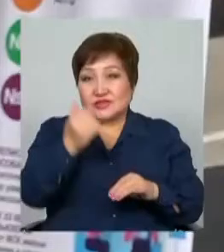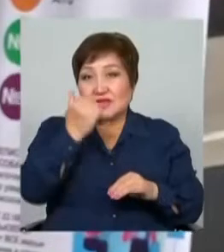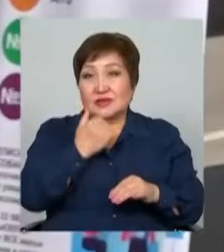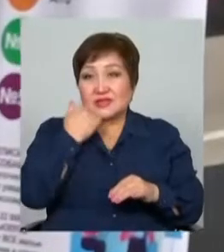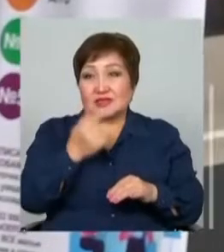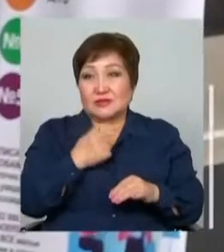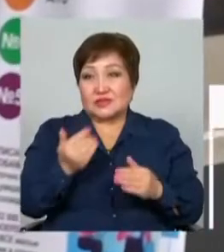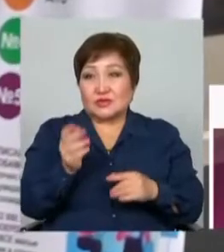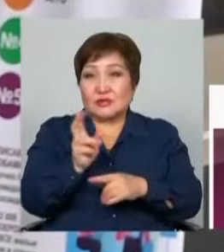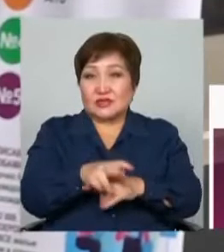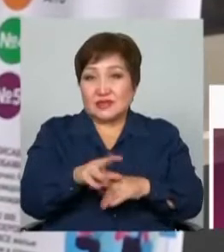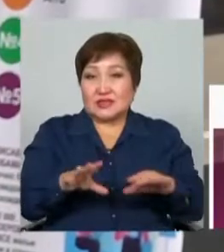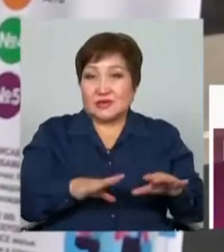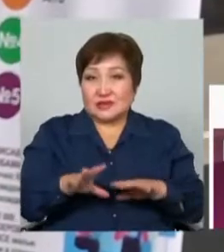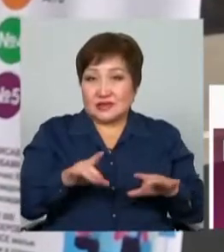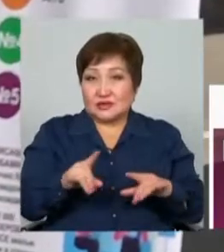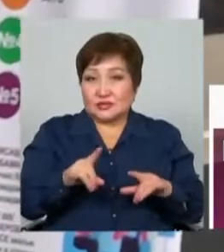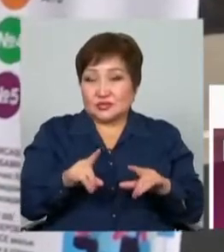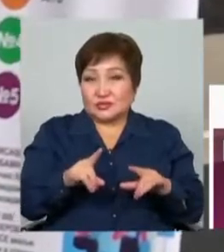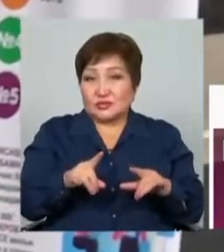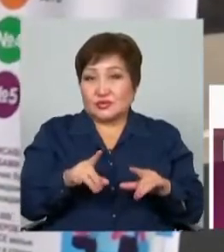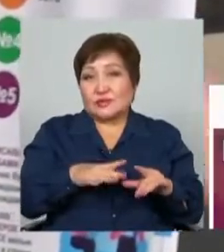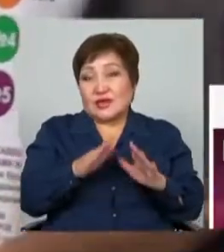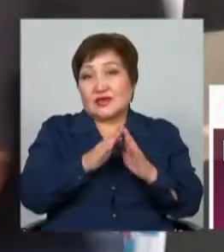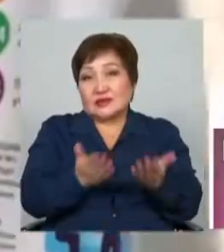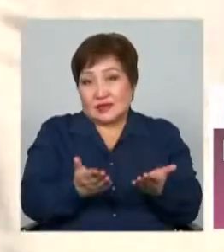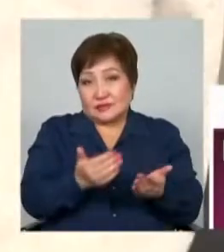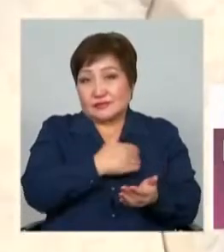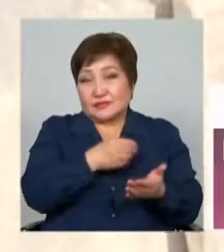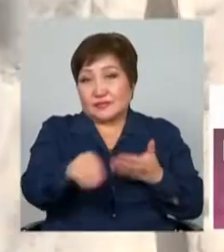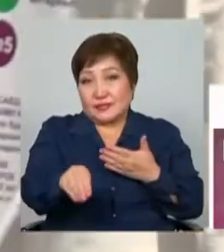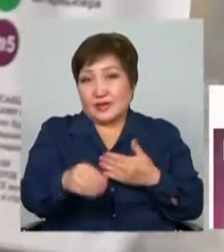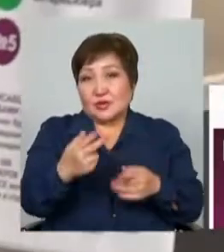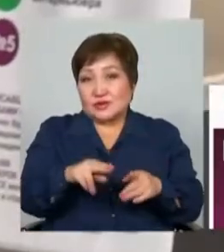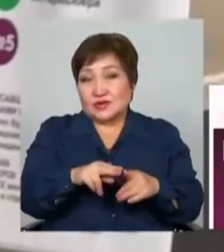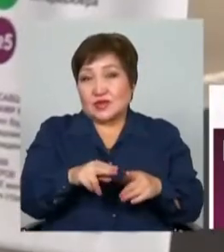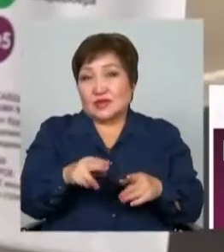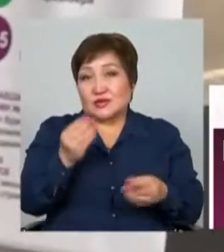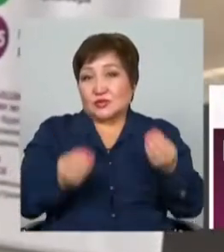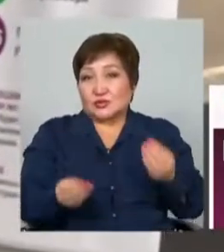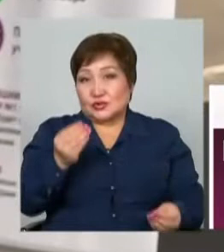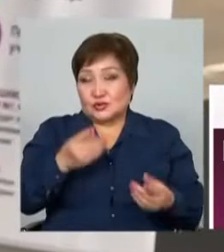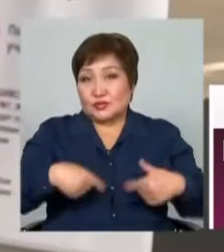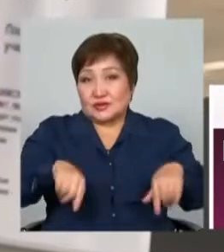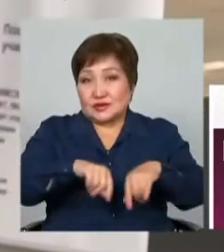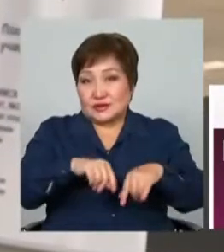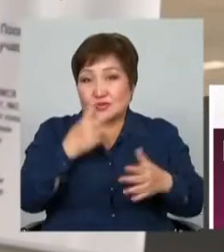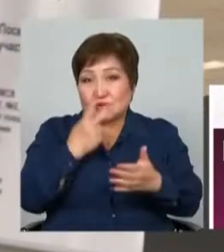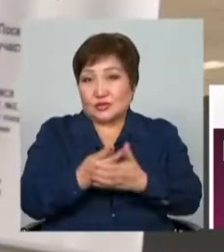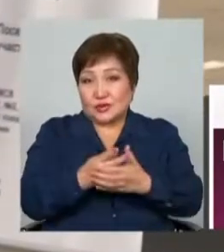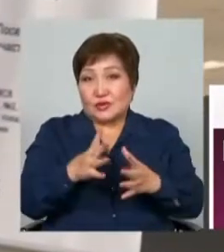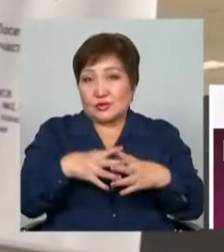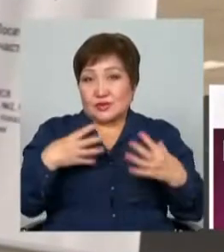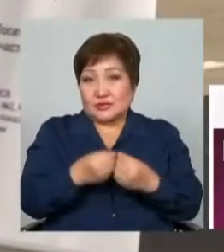на базар, чтобы купить учебник. Бүгін базарға ұлыма кітап сатып алуға келдім. Осындай ұтыс ұйымдастырылғанын көріп, отбасымызбен санақтан